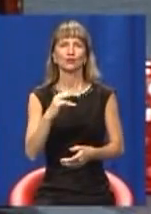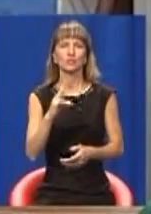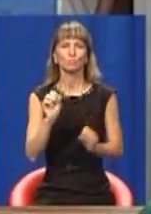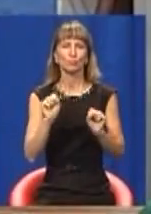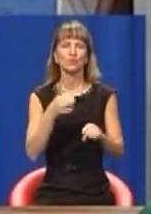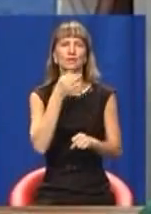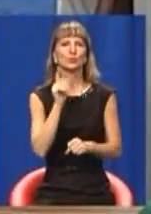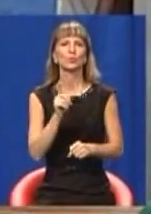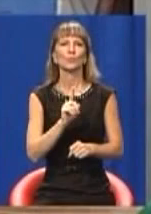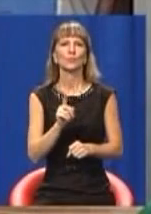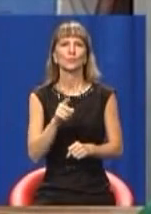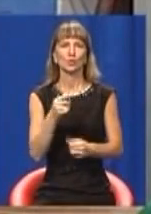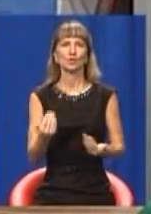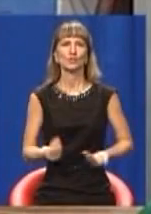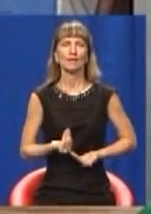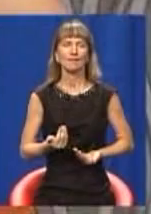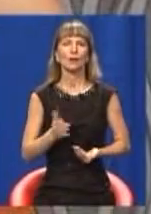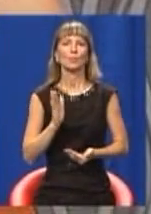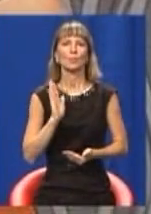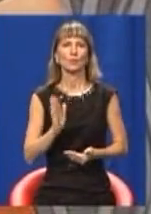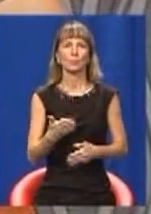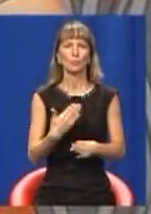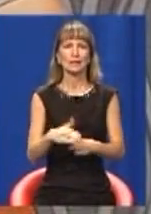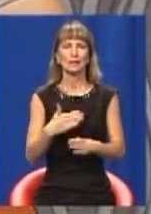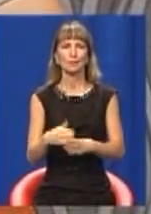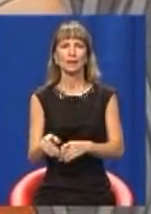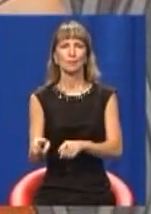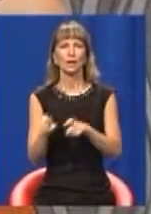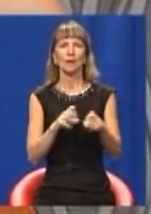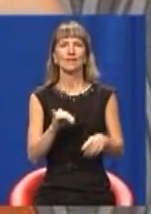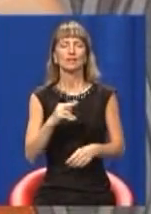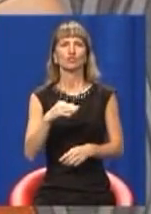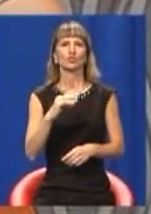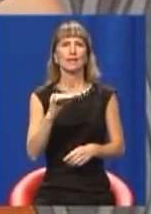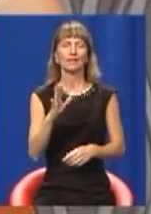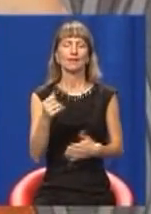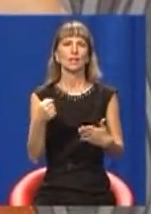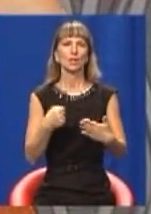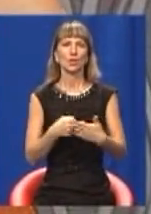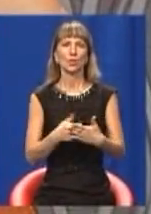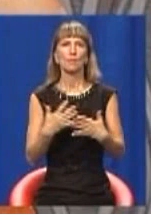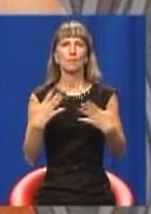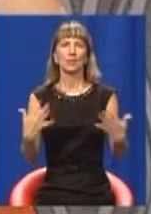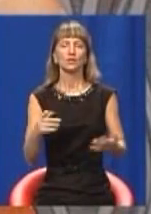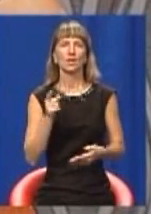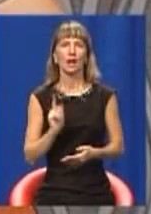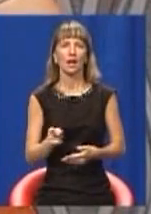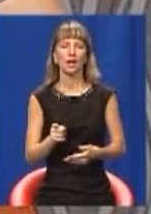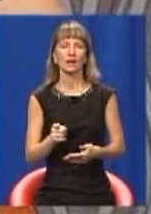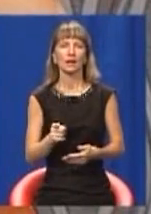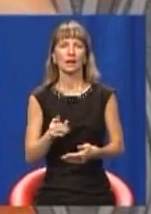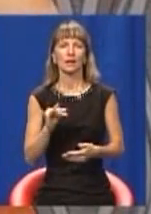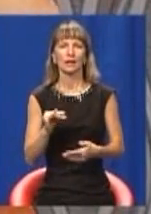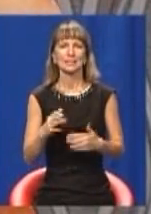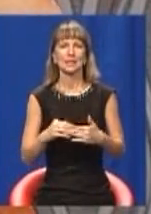потім сказати, що він навіть живий. Ну, будемо потихесеньку переходити від джинів до більш таких, знаєте, більш реальних та більш земних